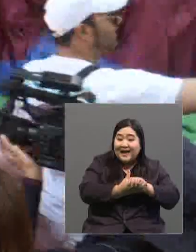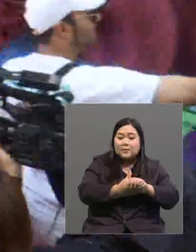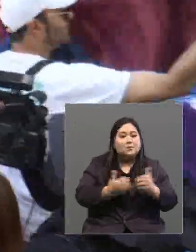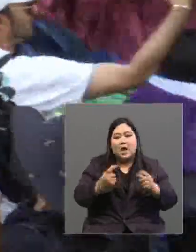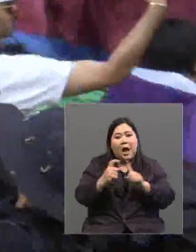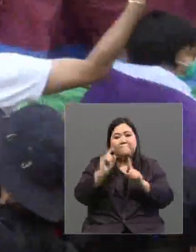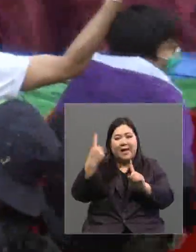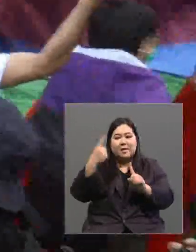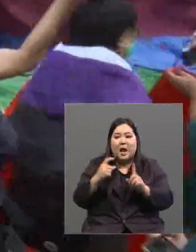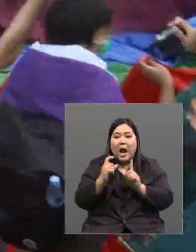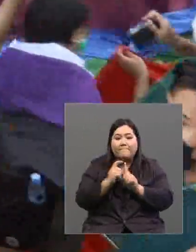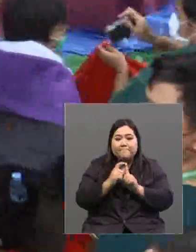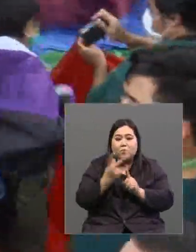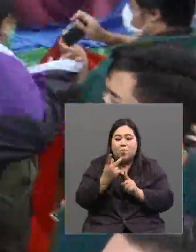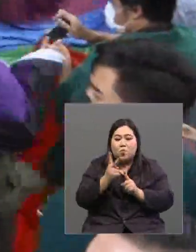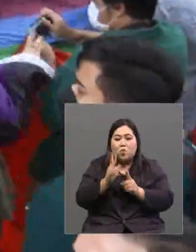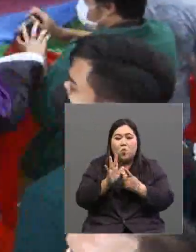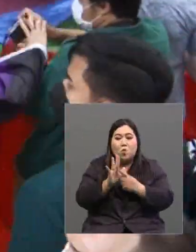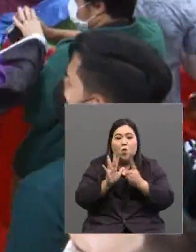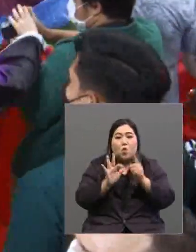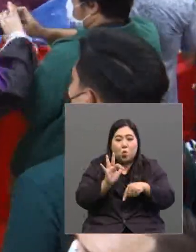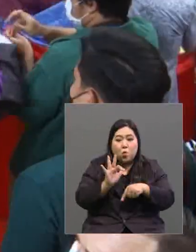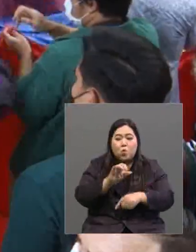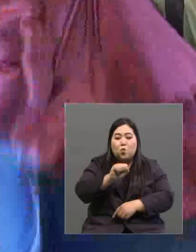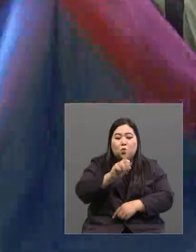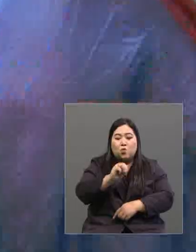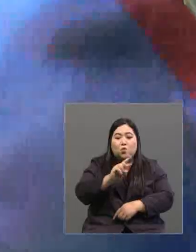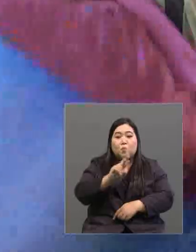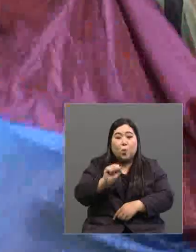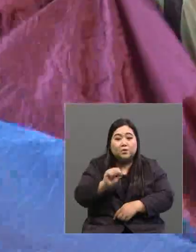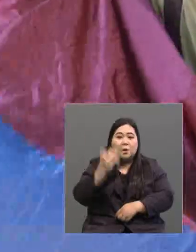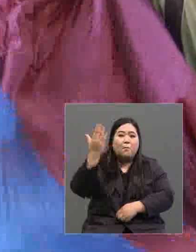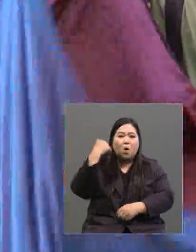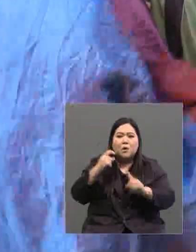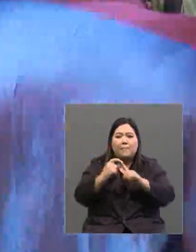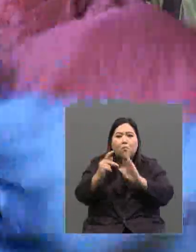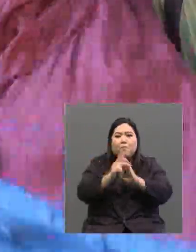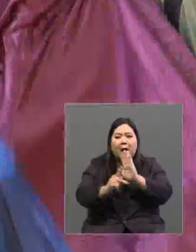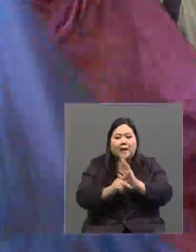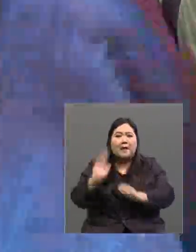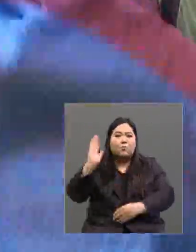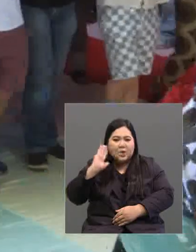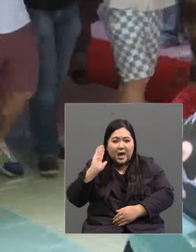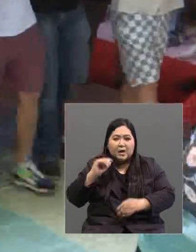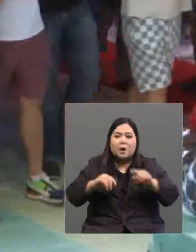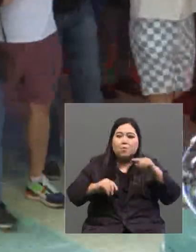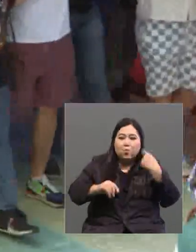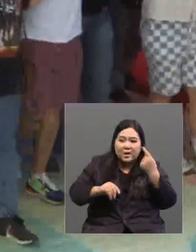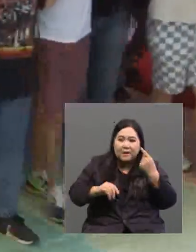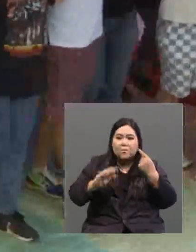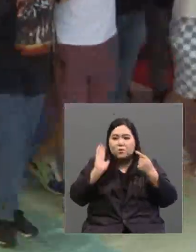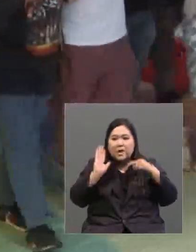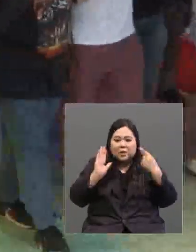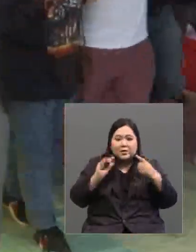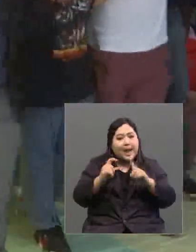จะมีกฎหมายเรียกว่าชายหญิงคู่มั่นชายหญิงต่อไปนี้คือเปลี่ยนจากคำที่แสดง